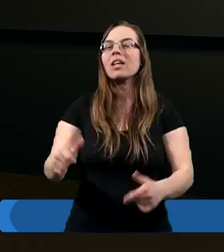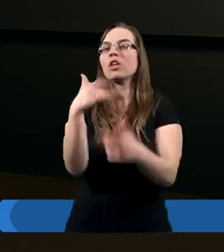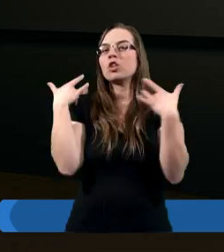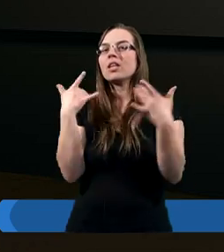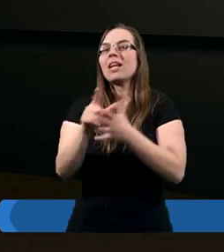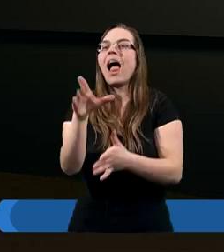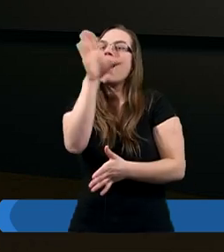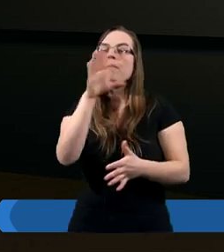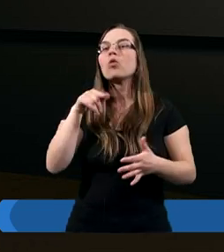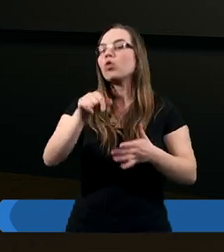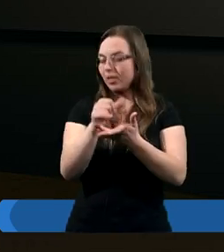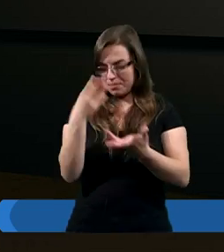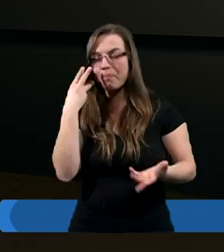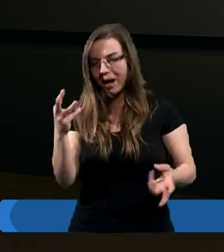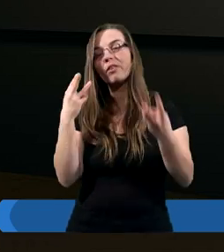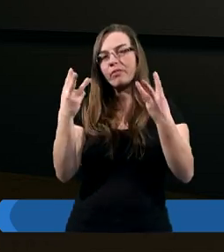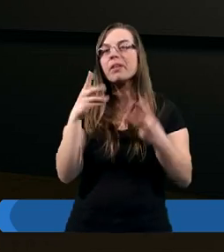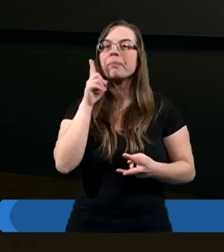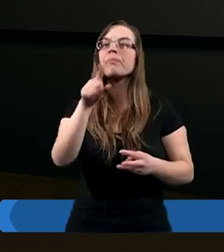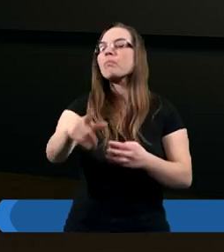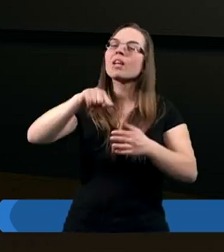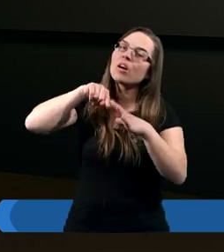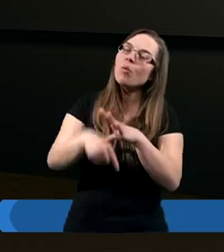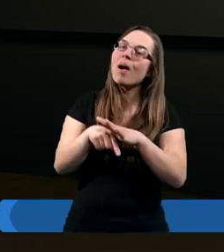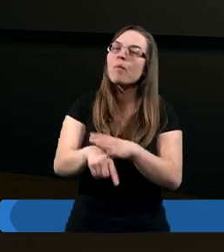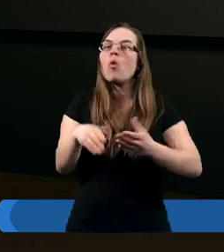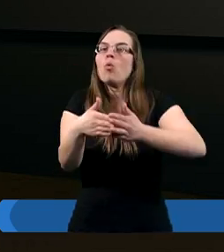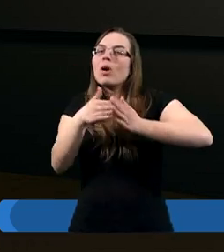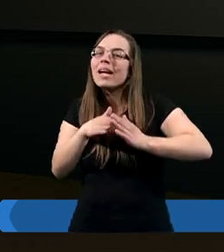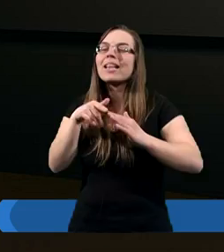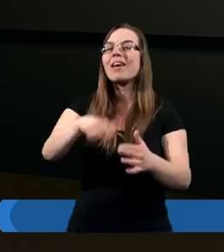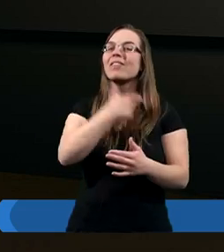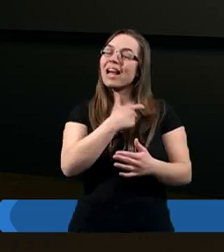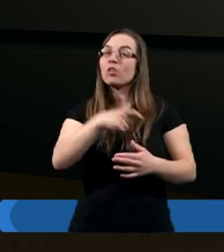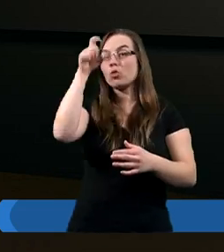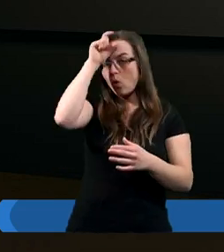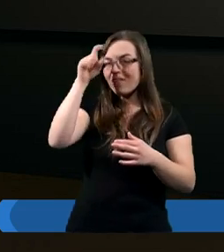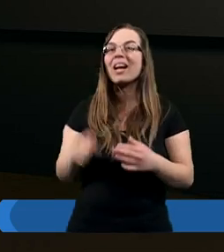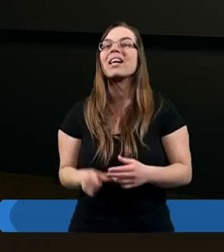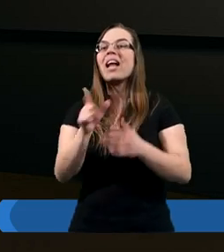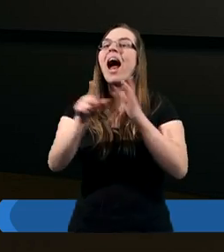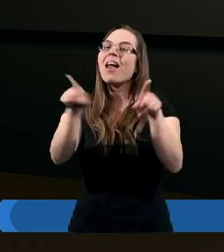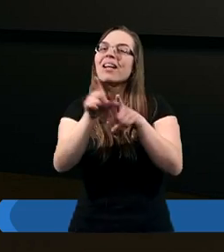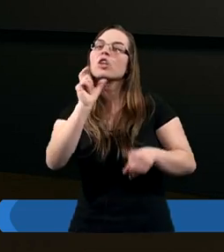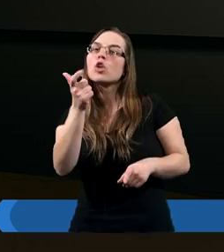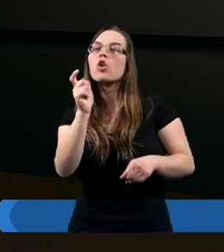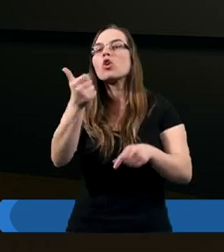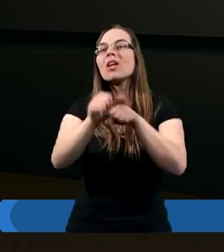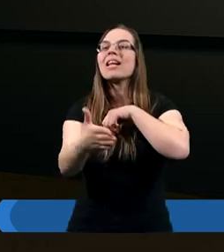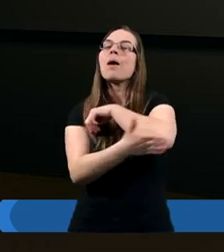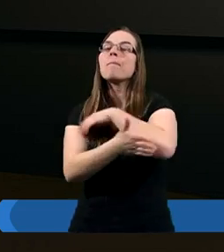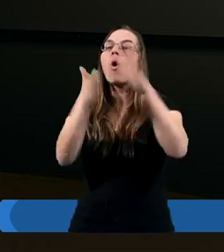życia dla Boga. To jest bardzo ważne, bo to jest to coś głęboko ukrytego niejednokrotnie w sercu człowieka, ale coś, co jest